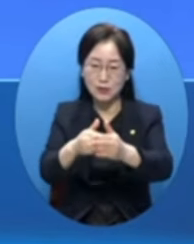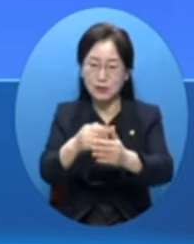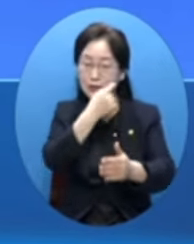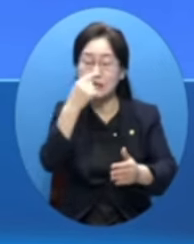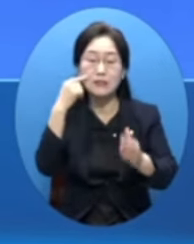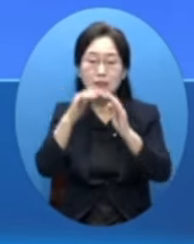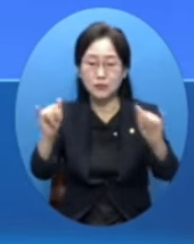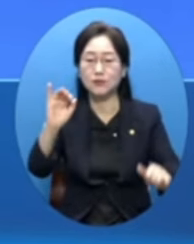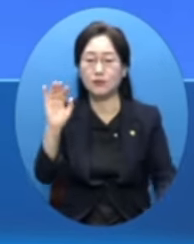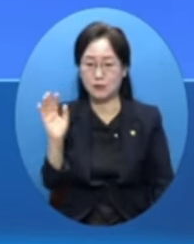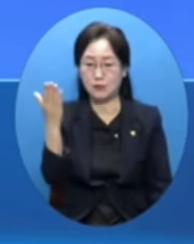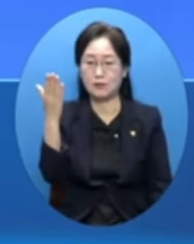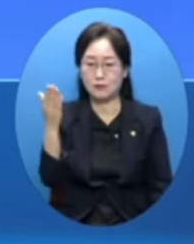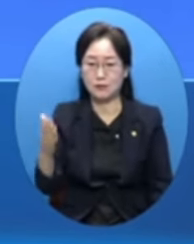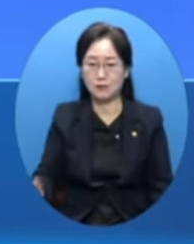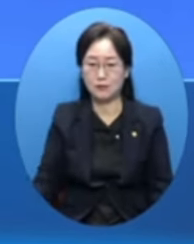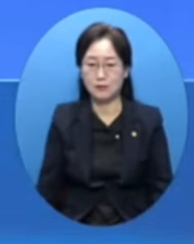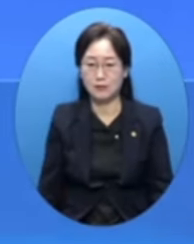증인이 되리라.